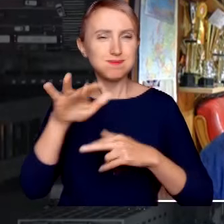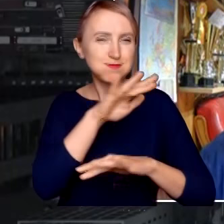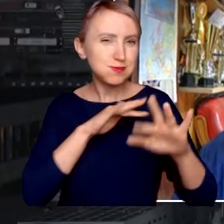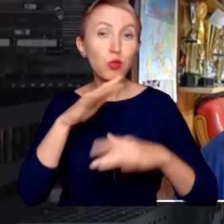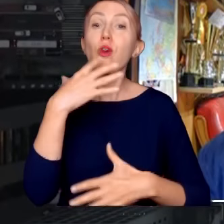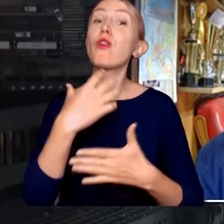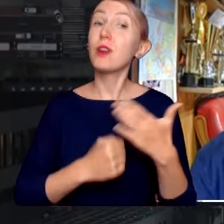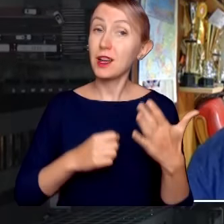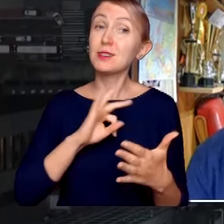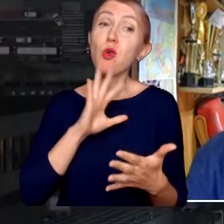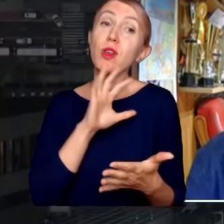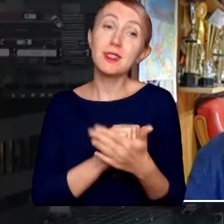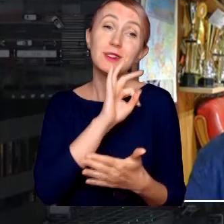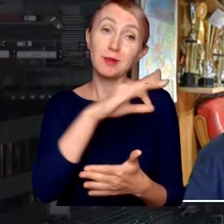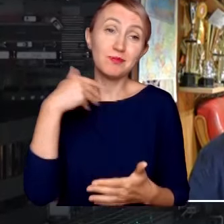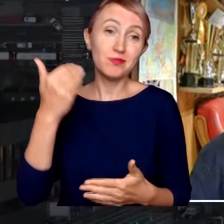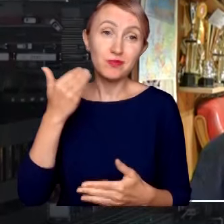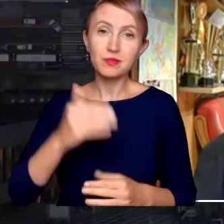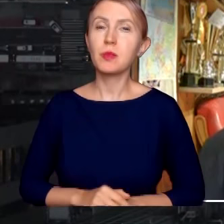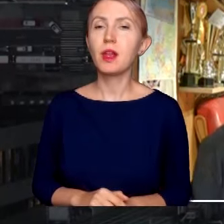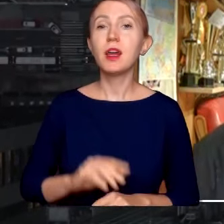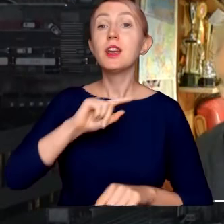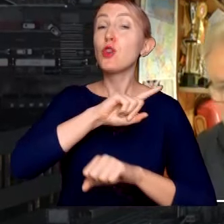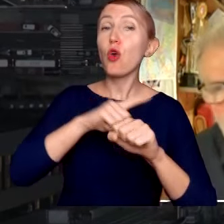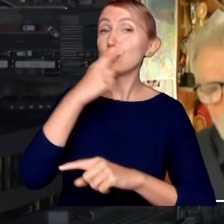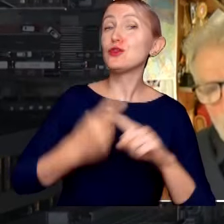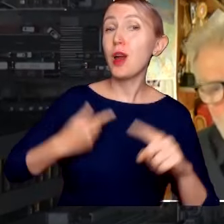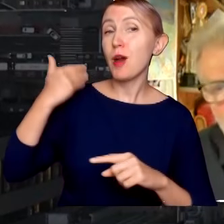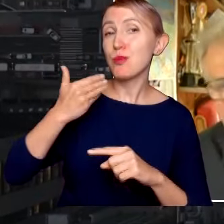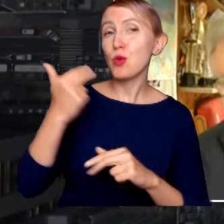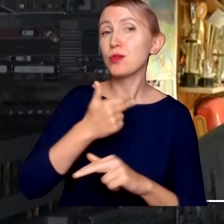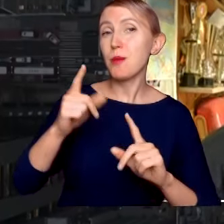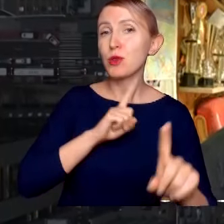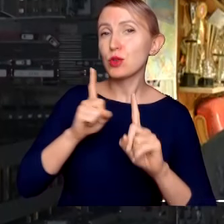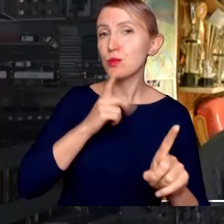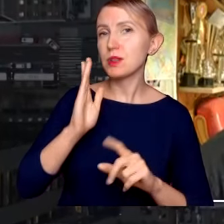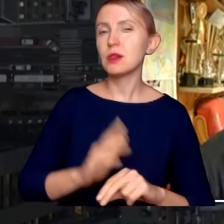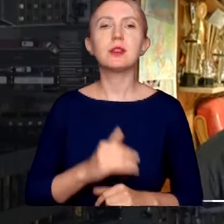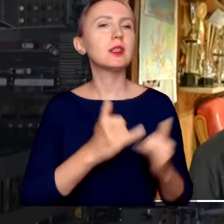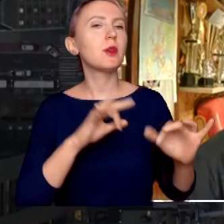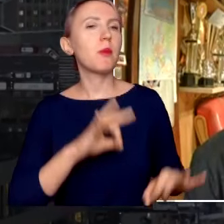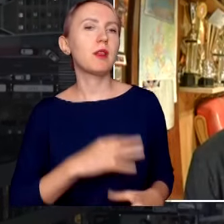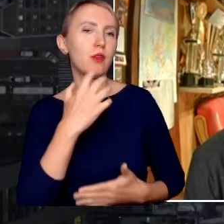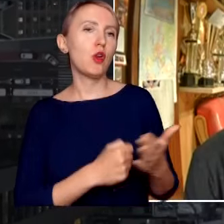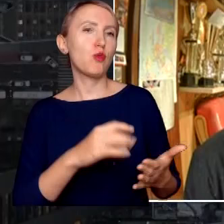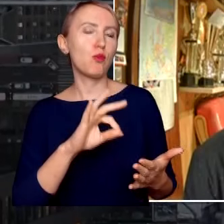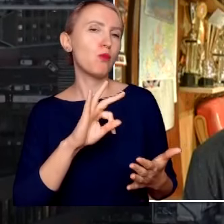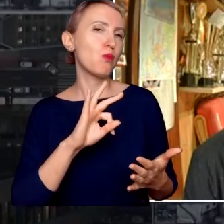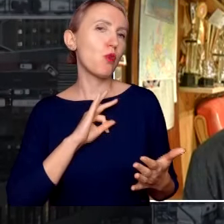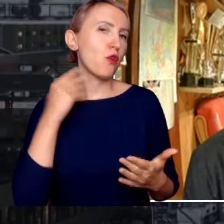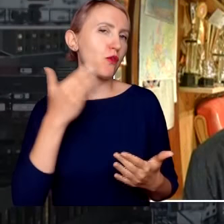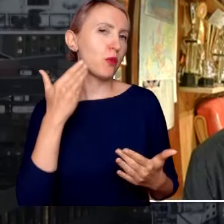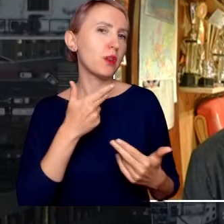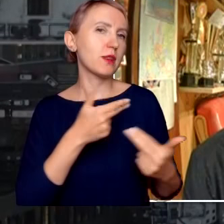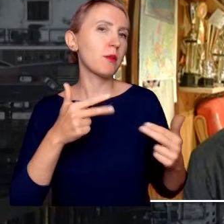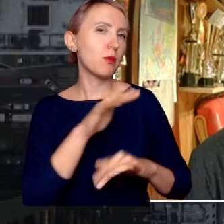właśnie na tych zajęciach i zajmie mi to 1,5 godziny. Więc będę się jeżeli pani wykorzysta moją interesu, wypowiedź jako przykład manipulacji, to proszę się